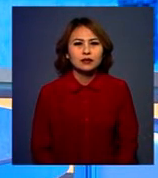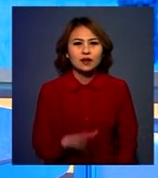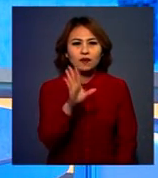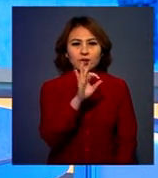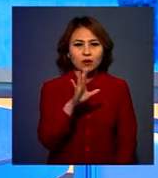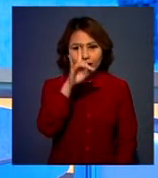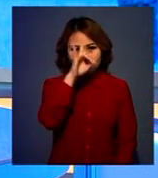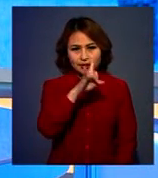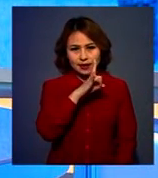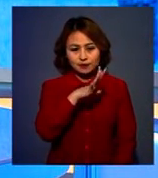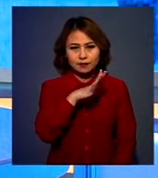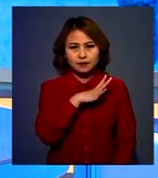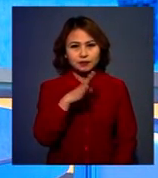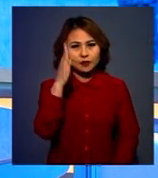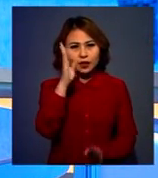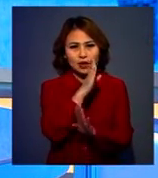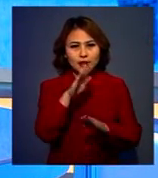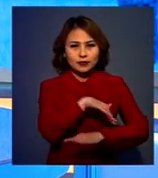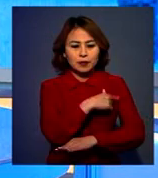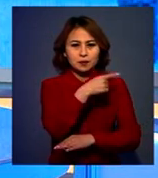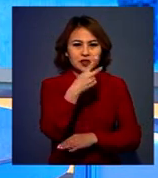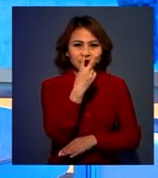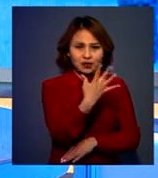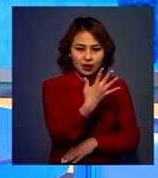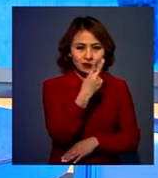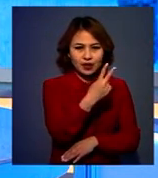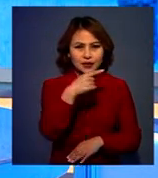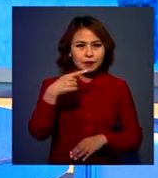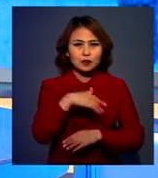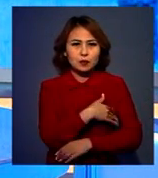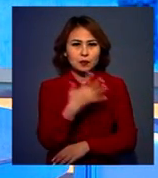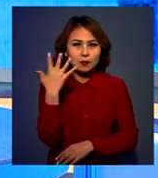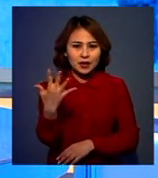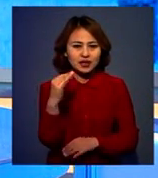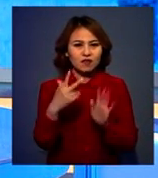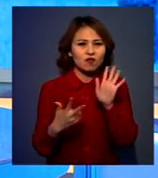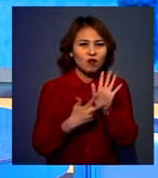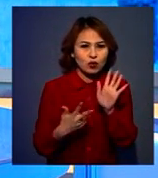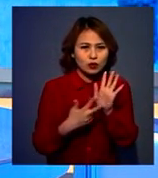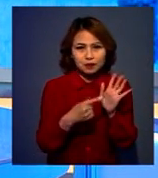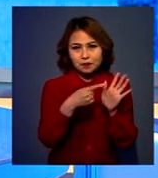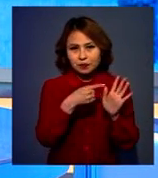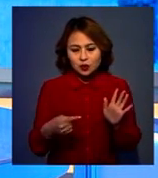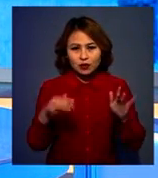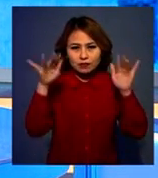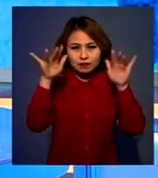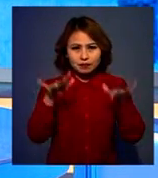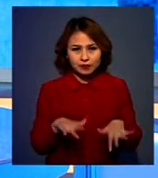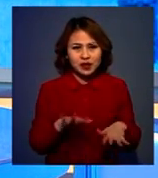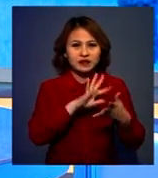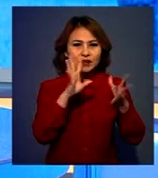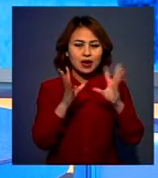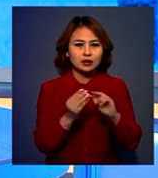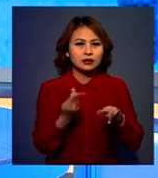Шығыс Қазақстанда сынап бағанасы -2, -5, кейбір жерлерде -8 градусқа дейін төмендеп қар жауып тұр. Сонымен